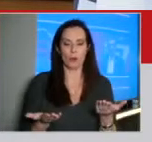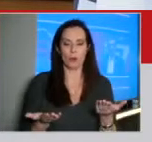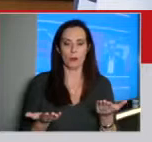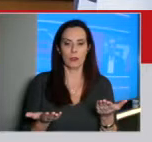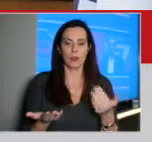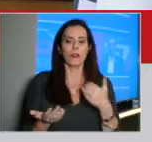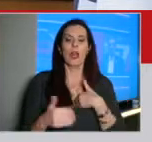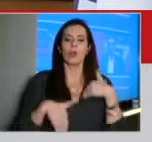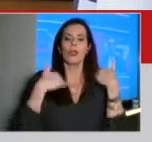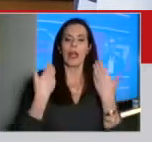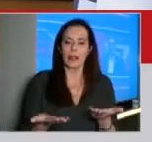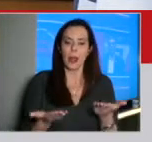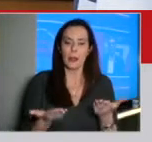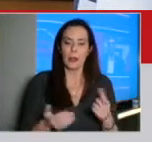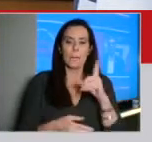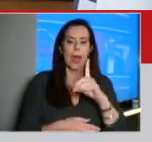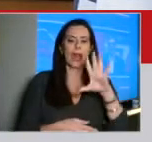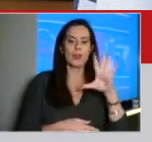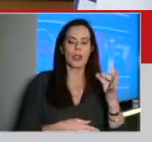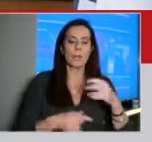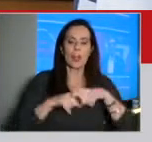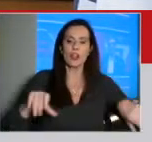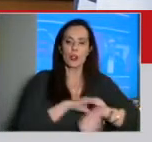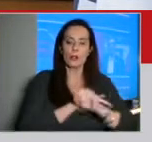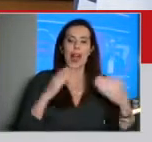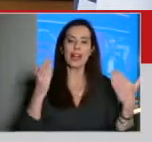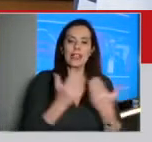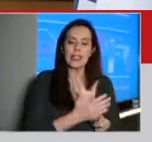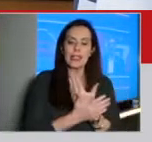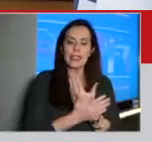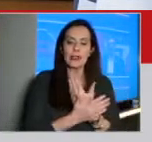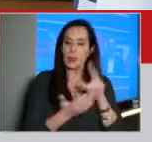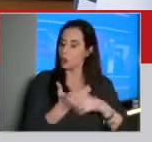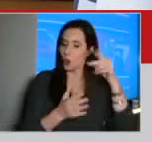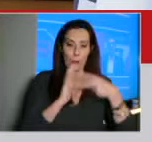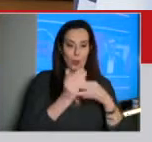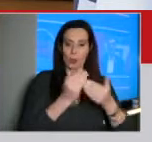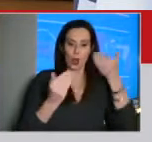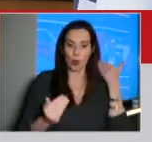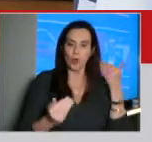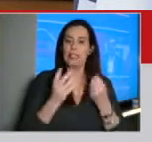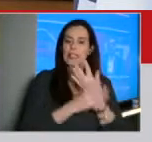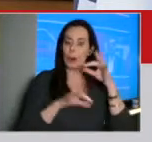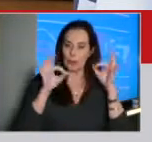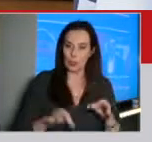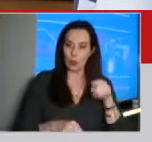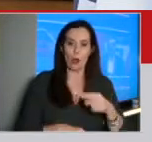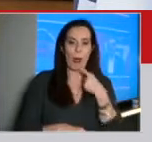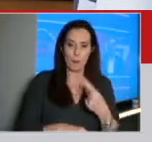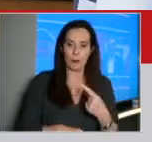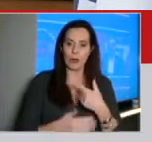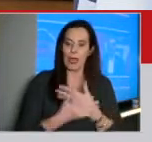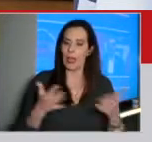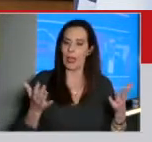אוקיי? אנחנו אפשרנו 150 מגרשי כדורגל חדשים בזכאות שלא היו בתוכנית הקודמת. יצרנו מציאות שבה אמרנו, אין